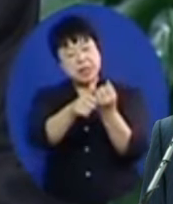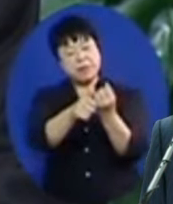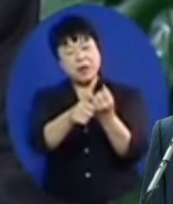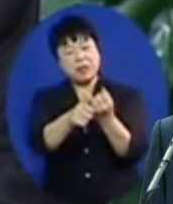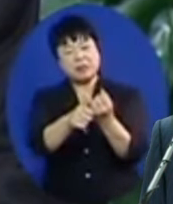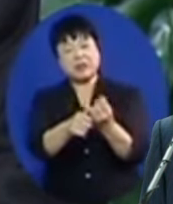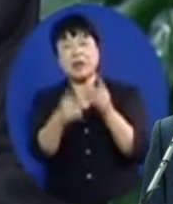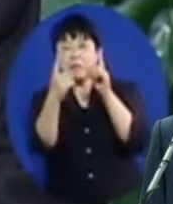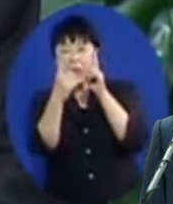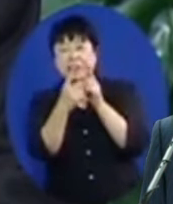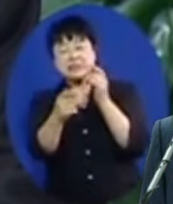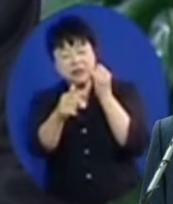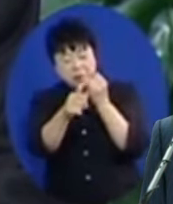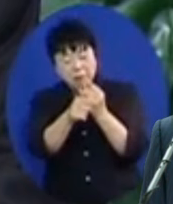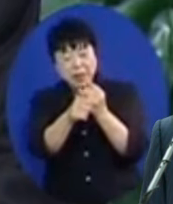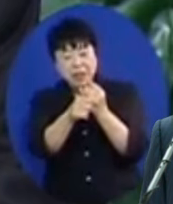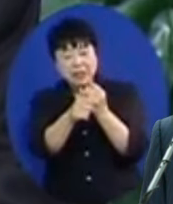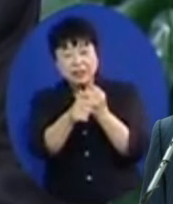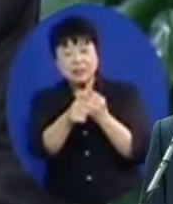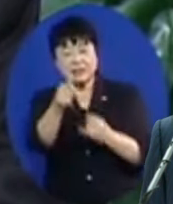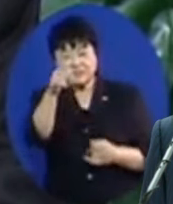만난 사람과 살고 있다고.